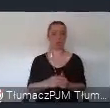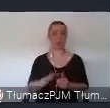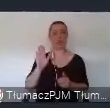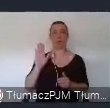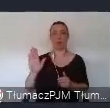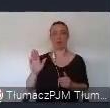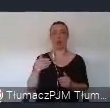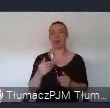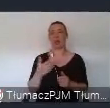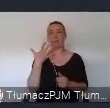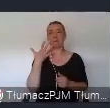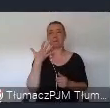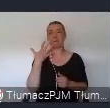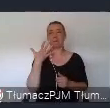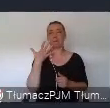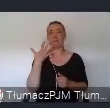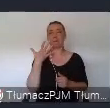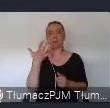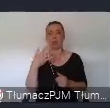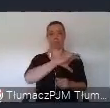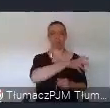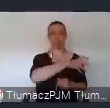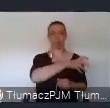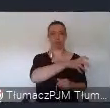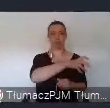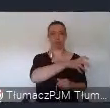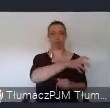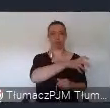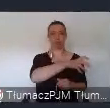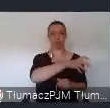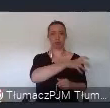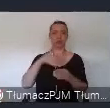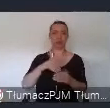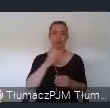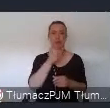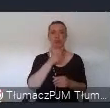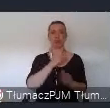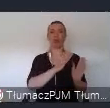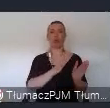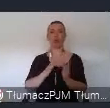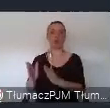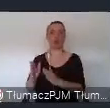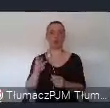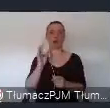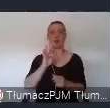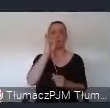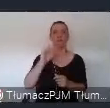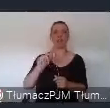pięć obszarów, które obejmuje Zielony Ład w PIT 55, to jest dyrektywa o handlu uprawnieniami do emisji